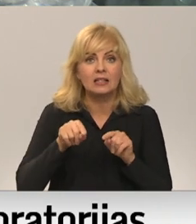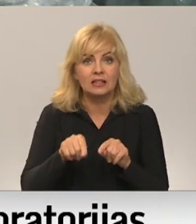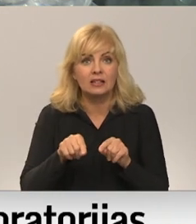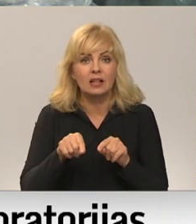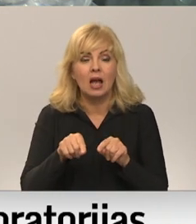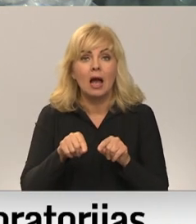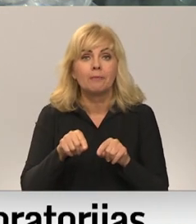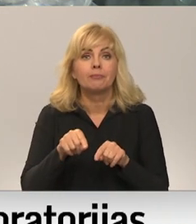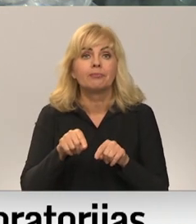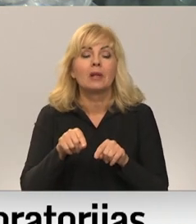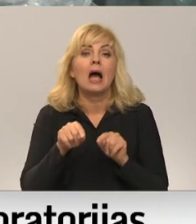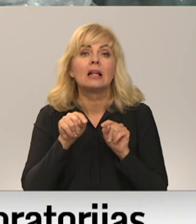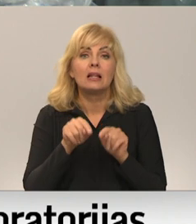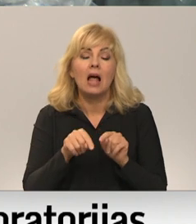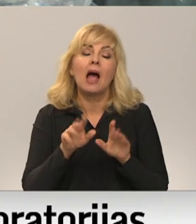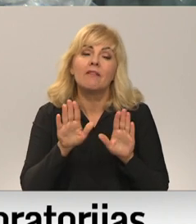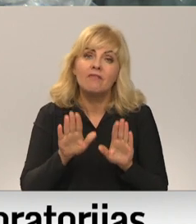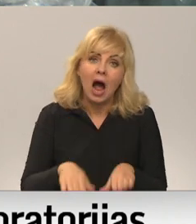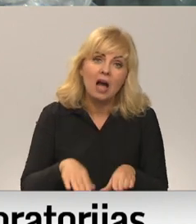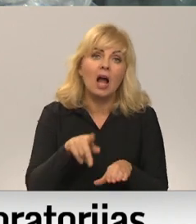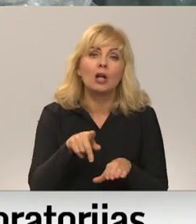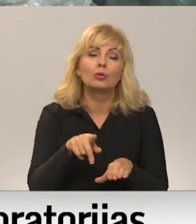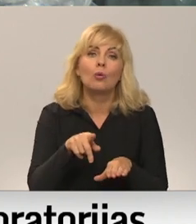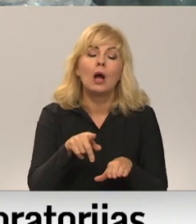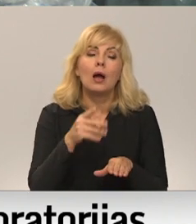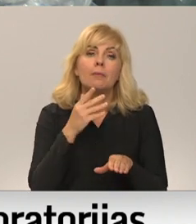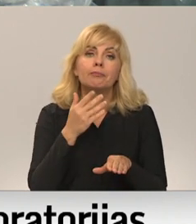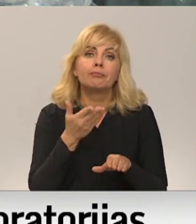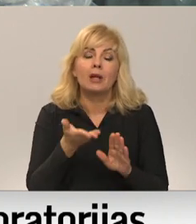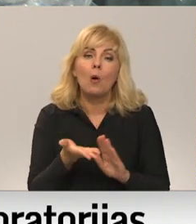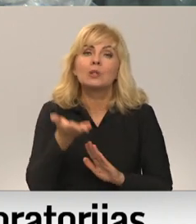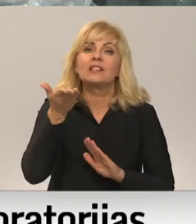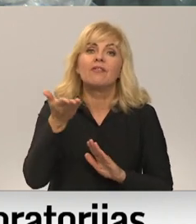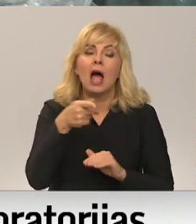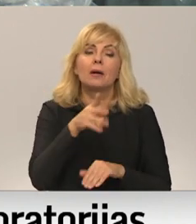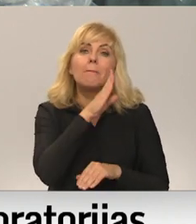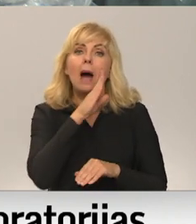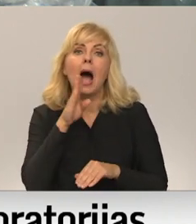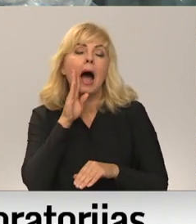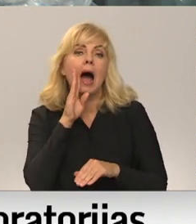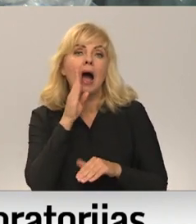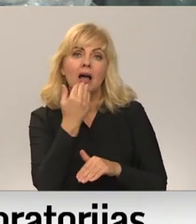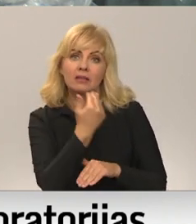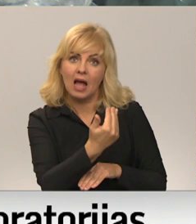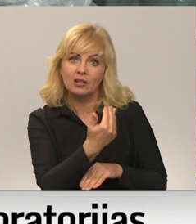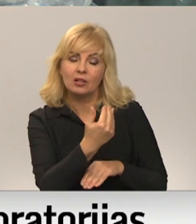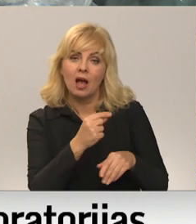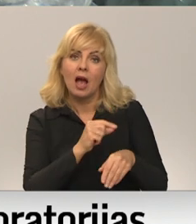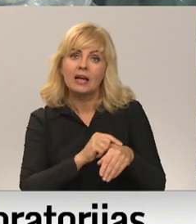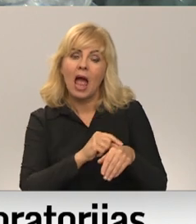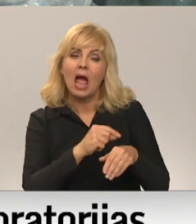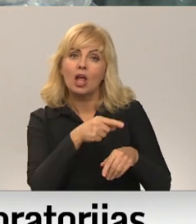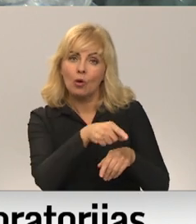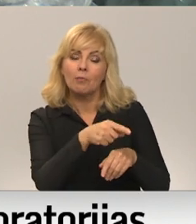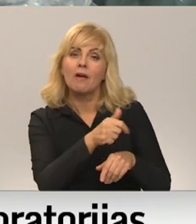un līnijas, tātad vai akcentu liekot uz mātes genomu, mātes